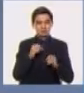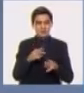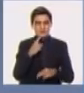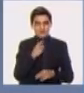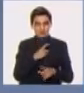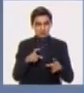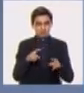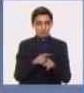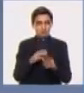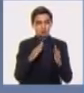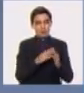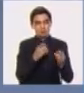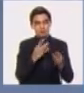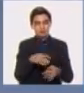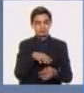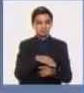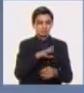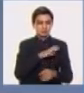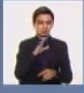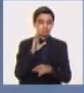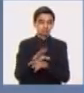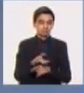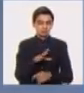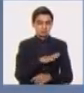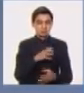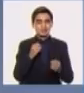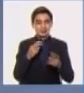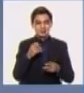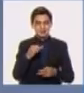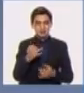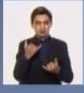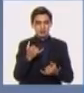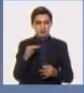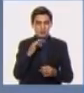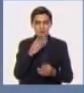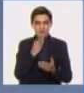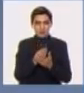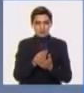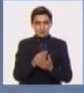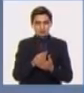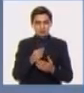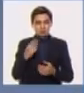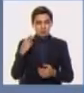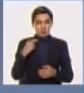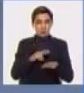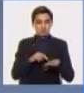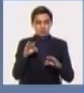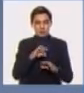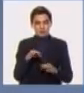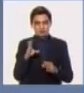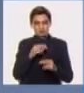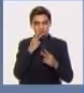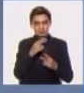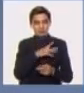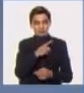үй киіммен жүрген адамның өзі ақ бұйрық берген. Қазір қызмет бабын асырап пайдаланды деп криминалдық полиция істеген дәл